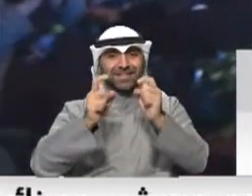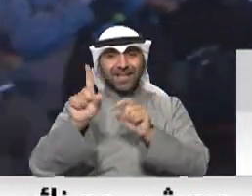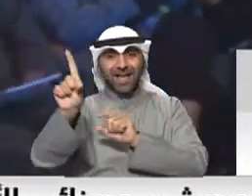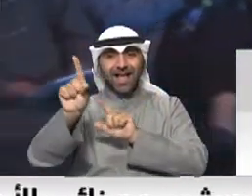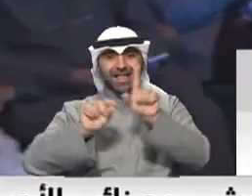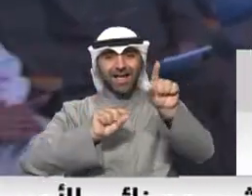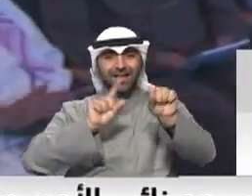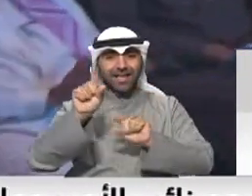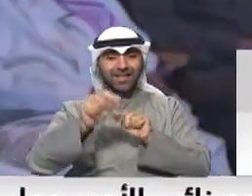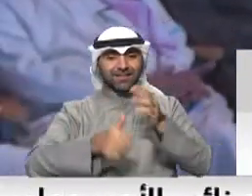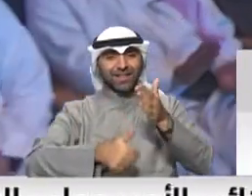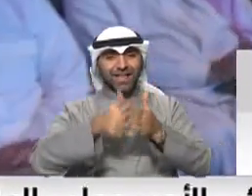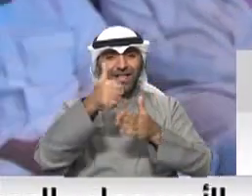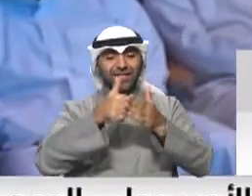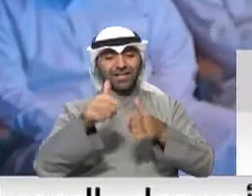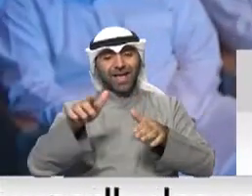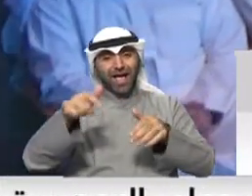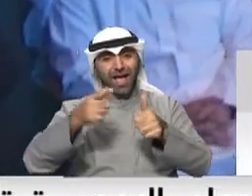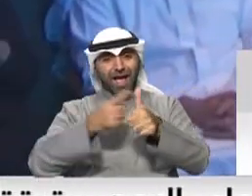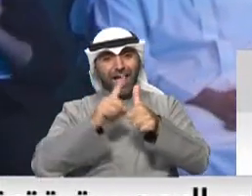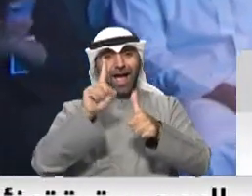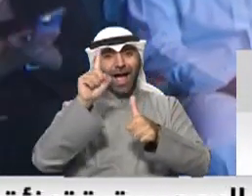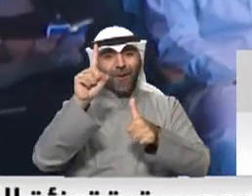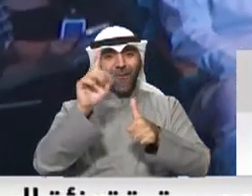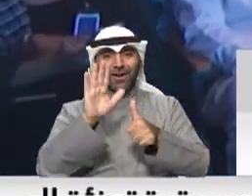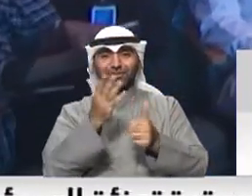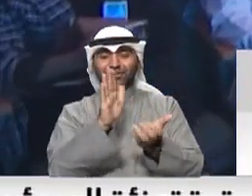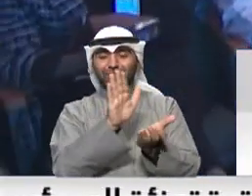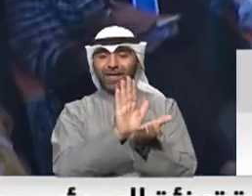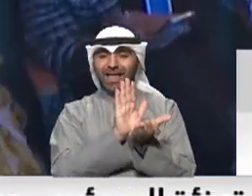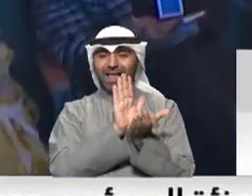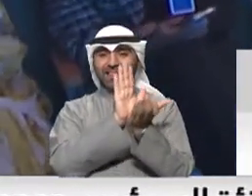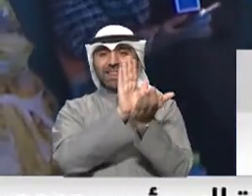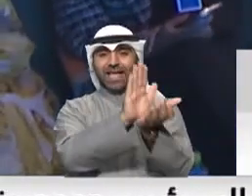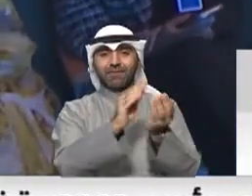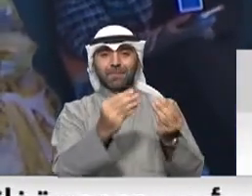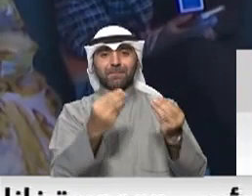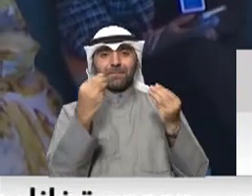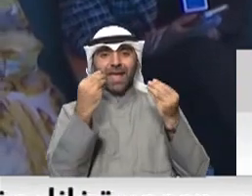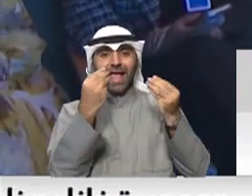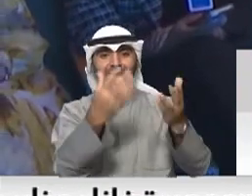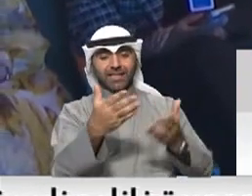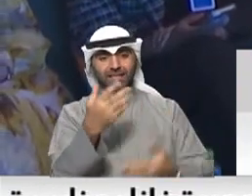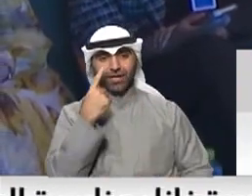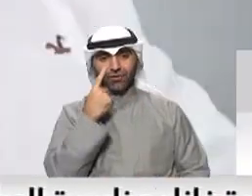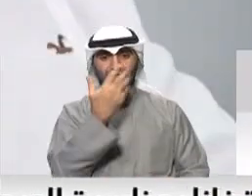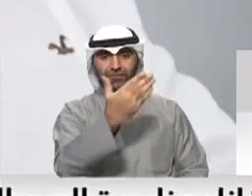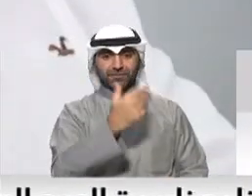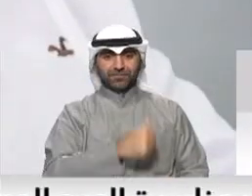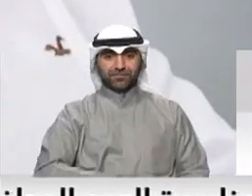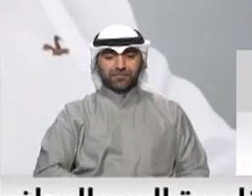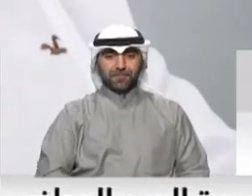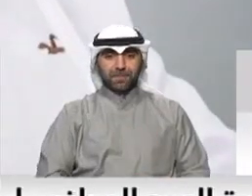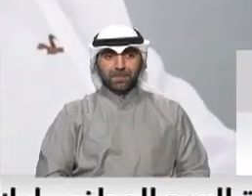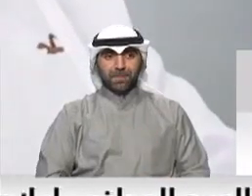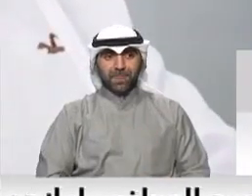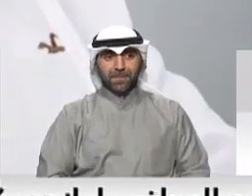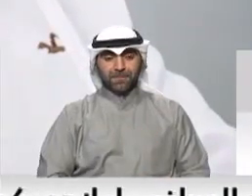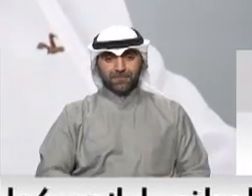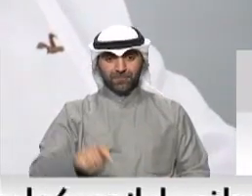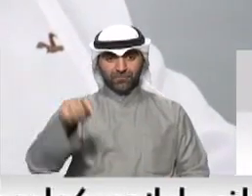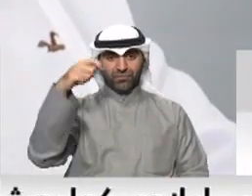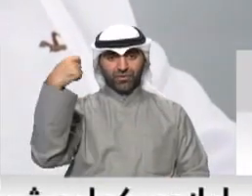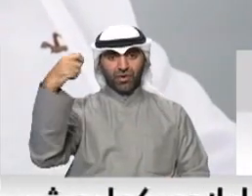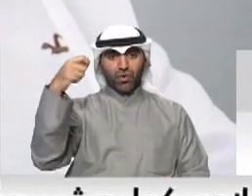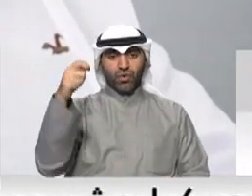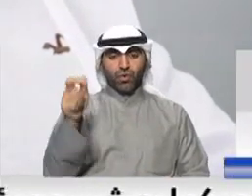الفنية الكويتية والحافلة بالإنجازات محليا وخليجيا وعربيا. مهرجان أيام